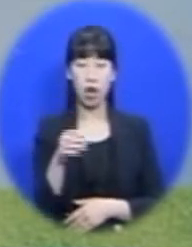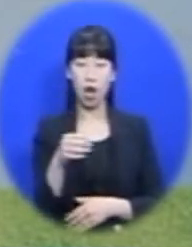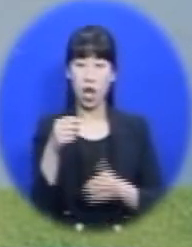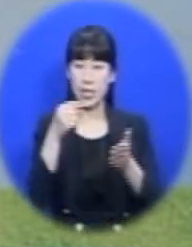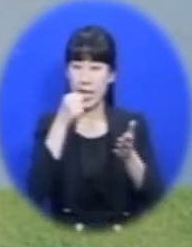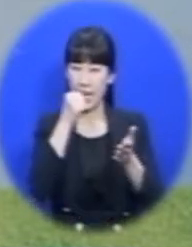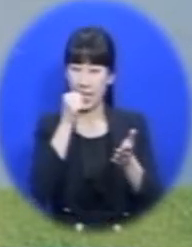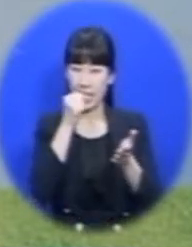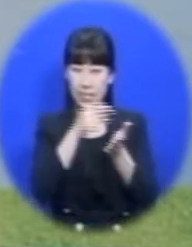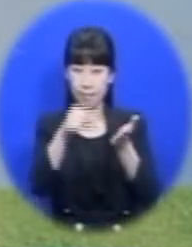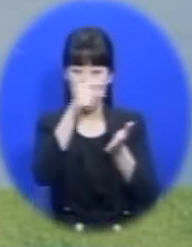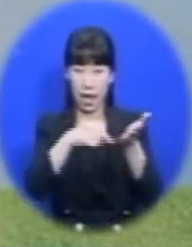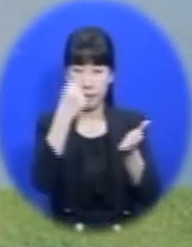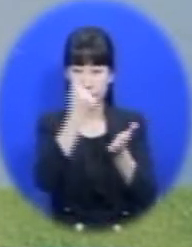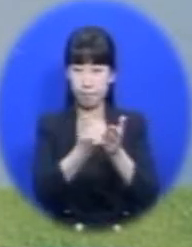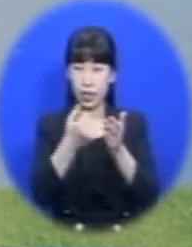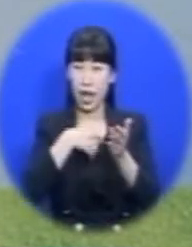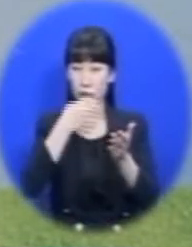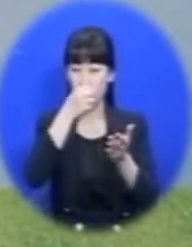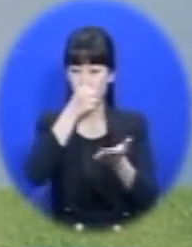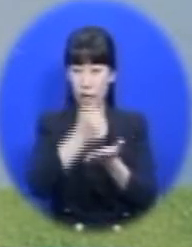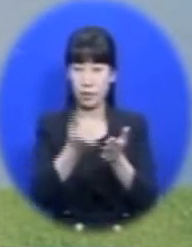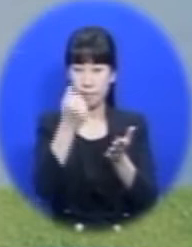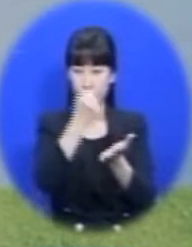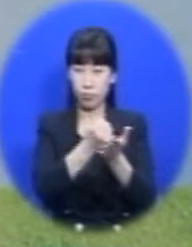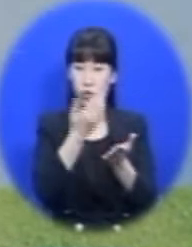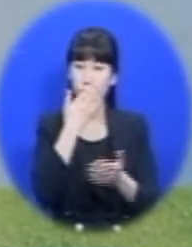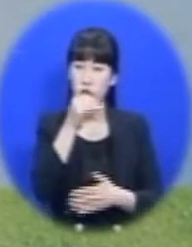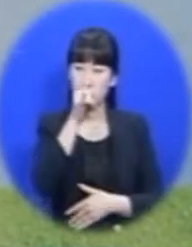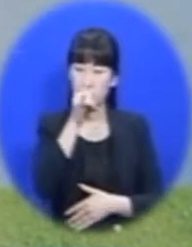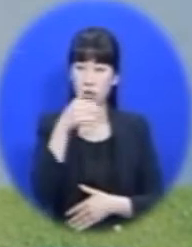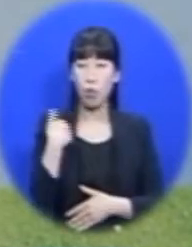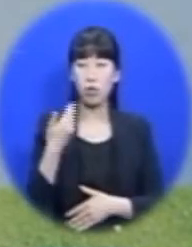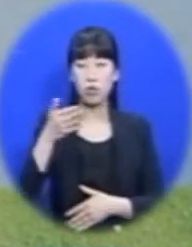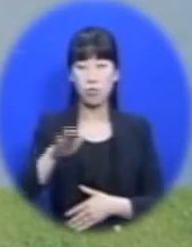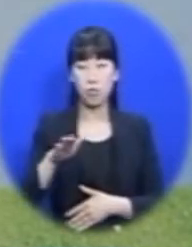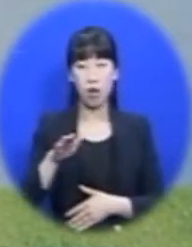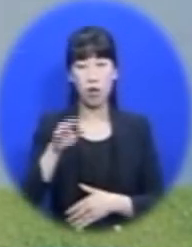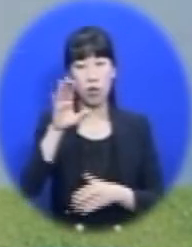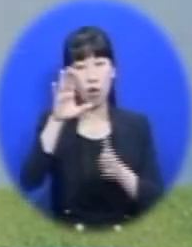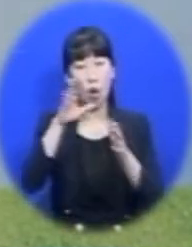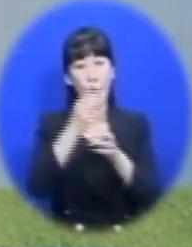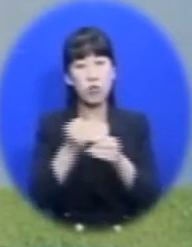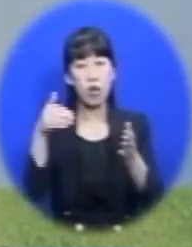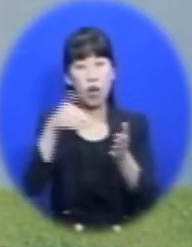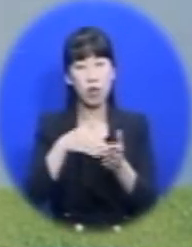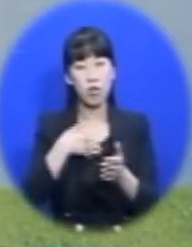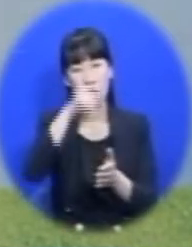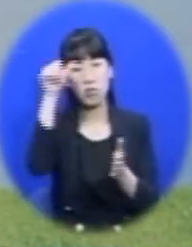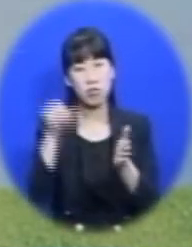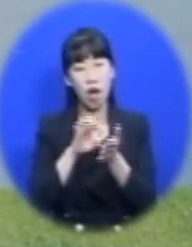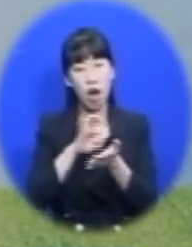모르겠지만 그때까지 인생을 낭비하며 살아야 하는 것입니까? 목사님, 어떻게